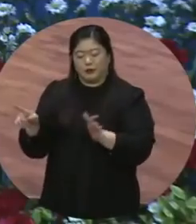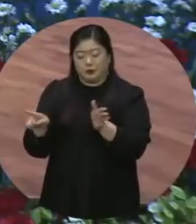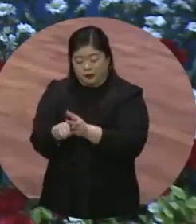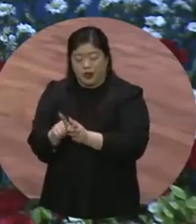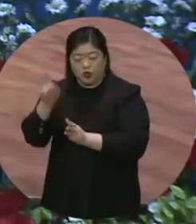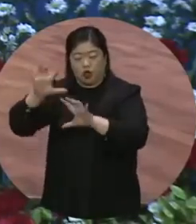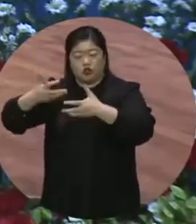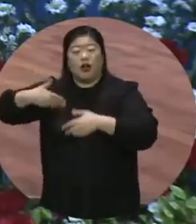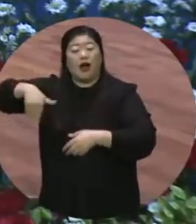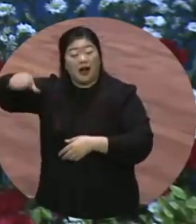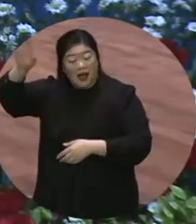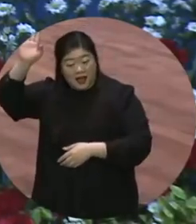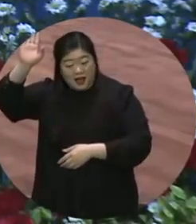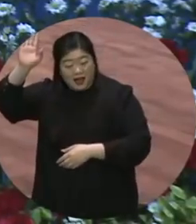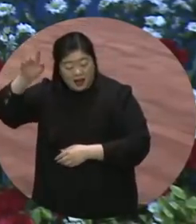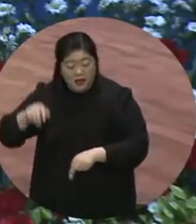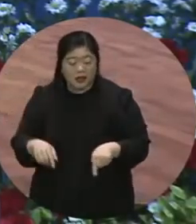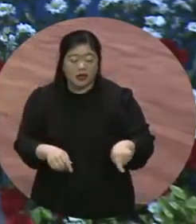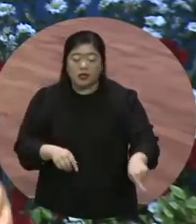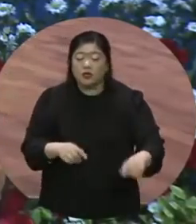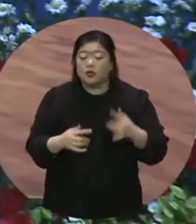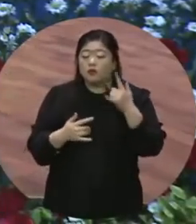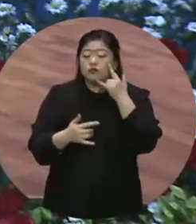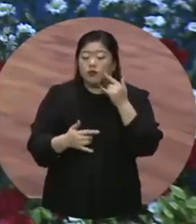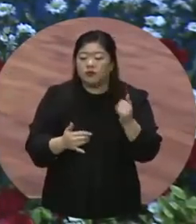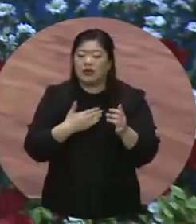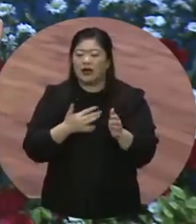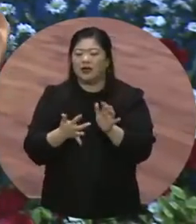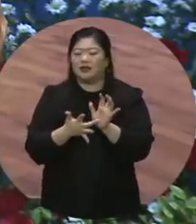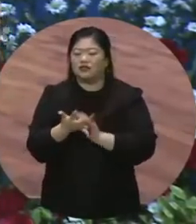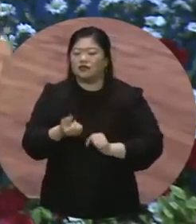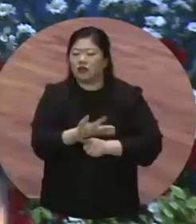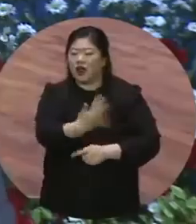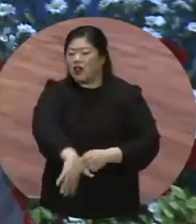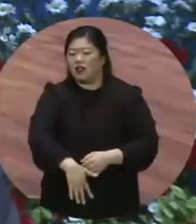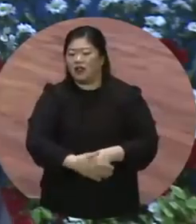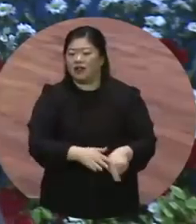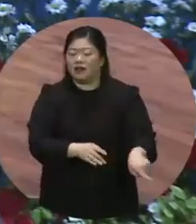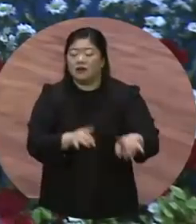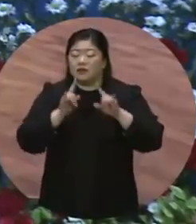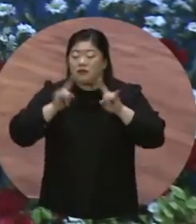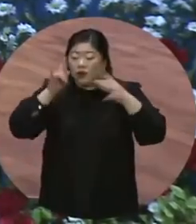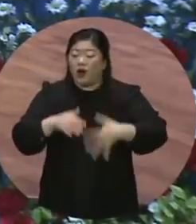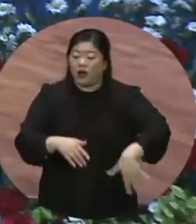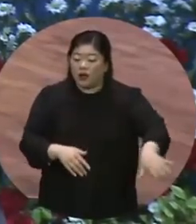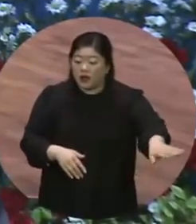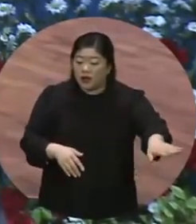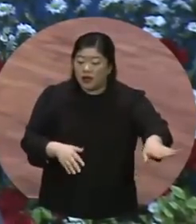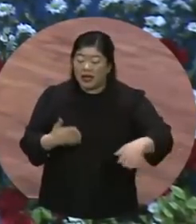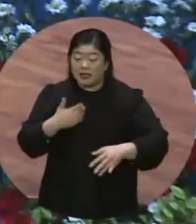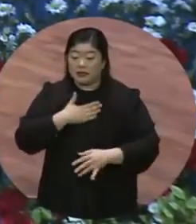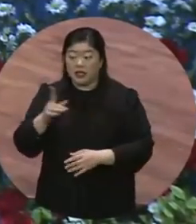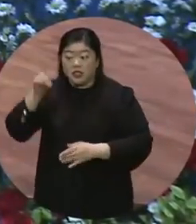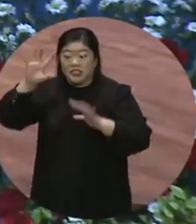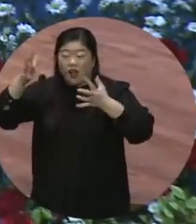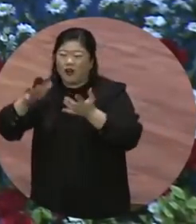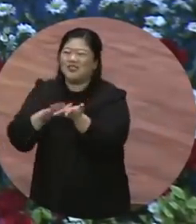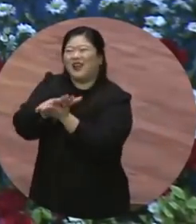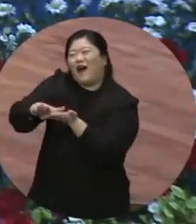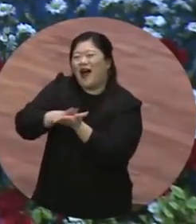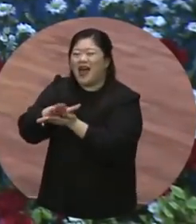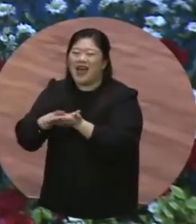하늘을 쳐다본다. 하늘의 아들, 딸들이 거기서 천국에서 예수님하고 잔치하고 노는 모습 보면서 얼마나